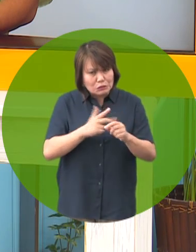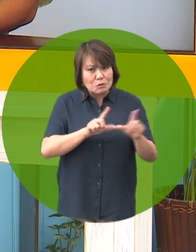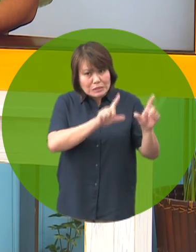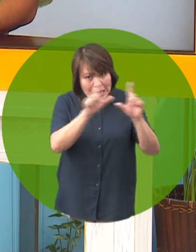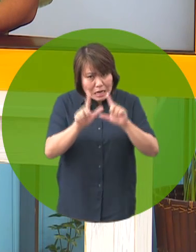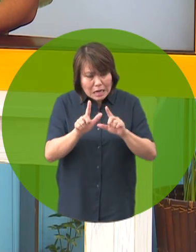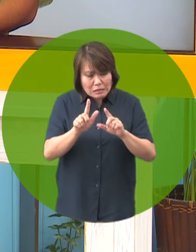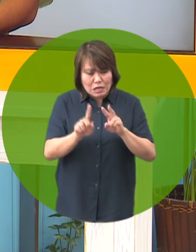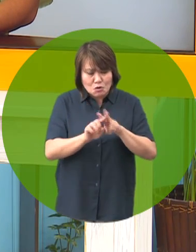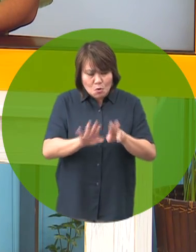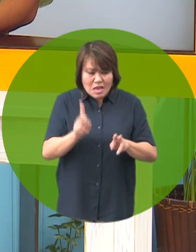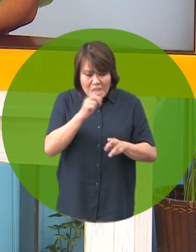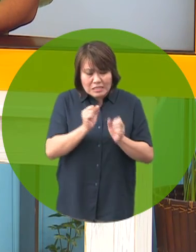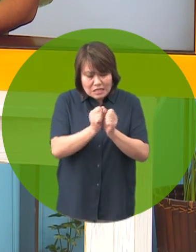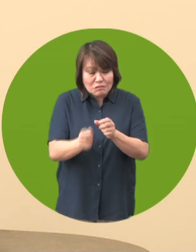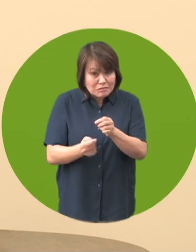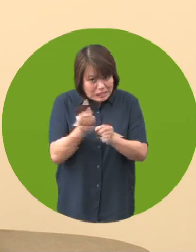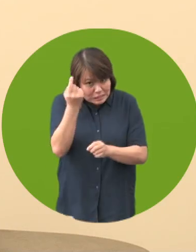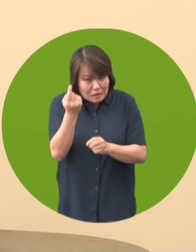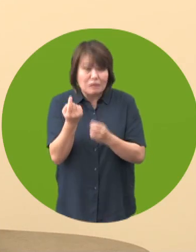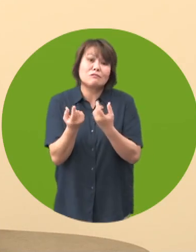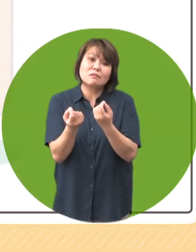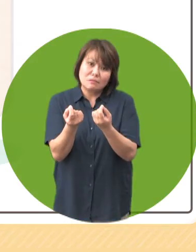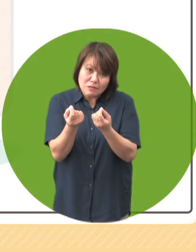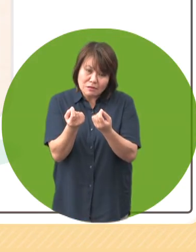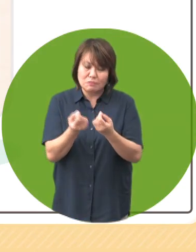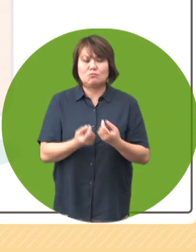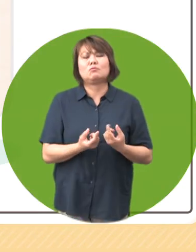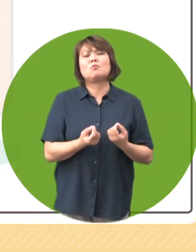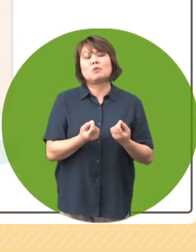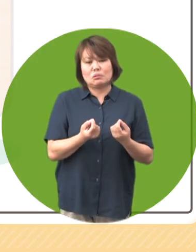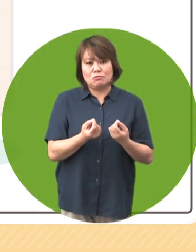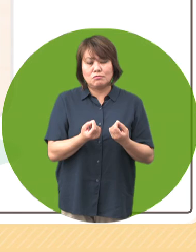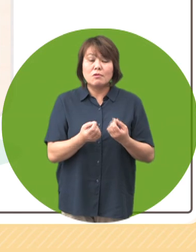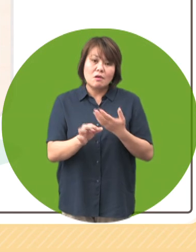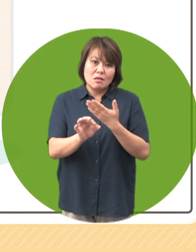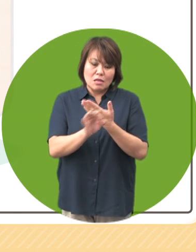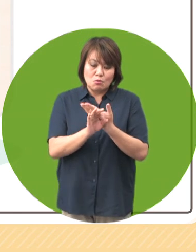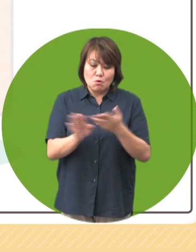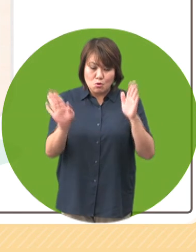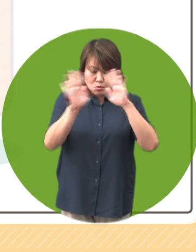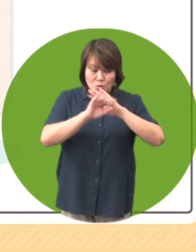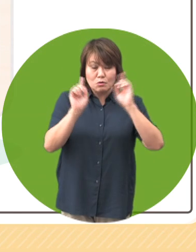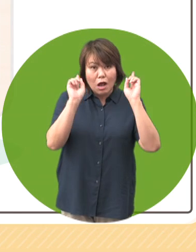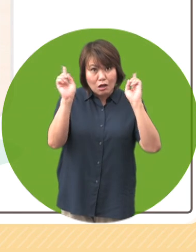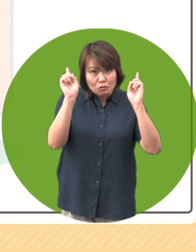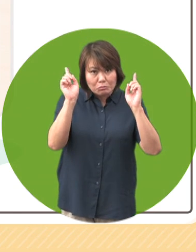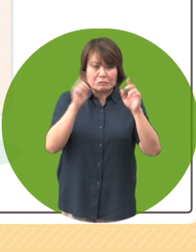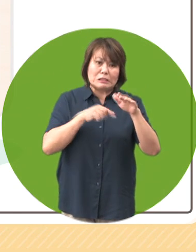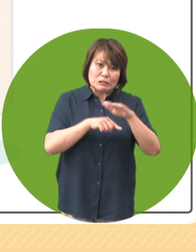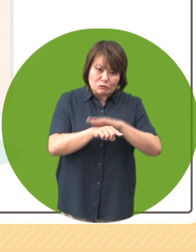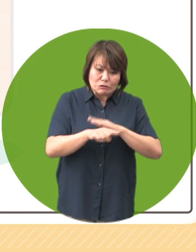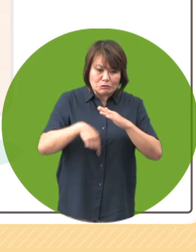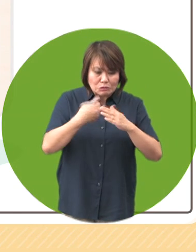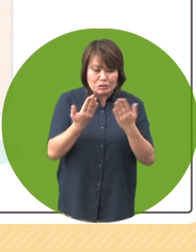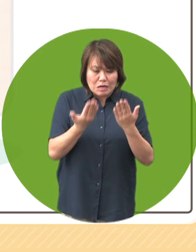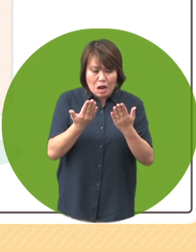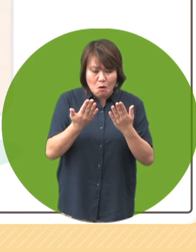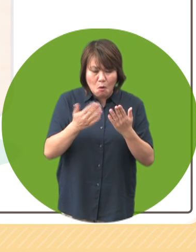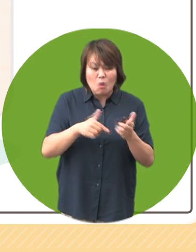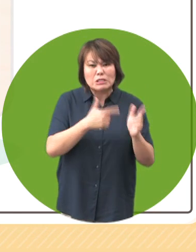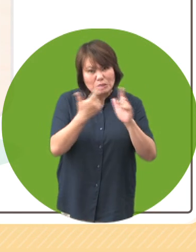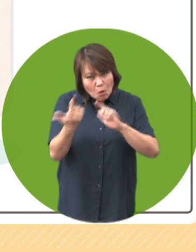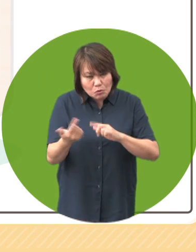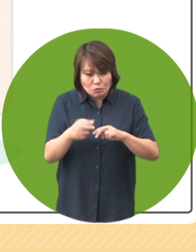入り口につがるわけですねそうです例えば夜遊びが原因で遅刻欠席を繰り返す